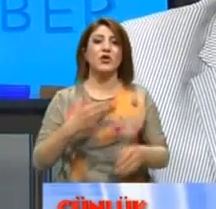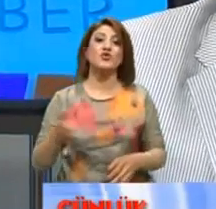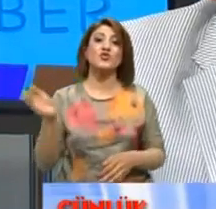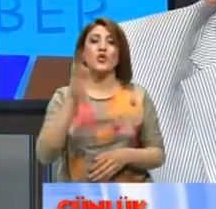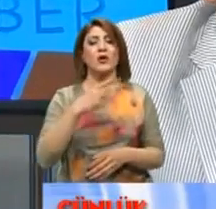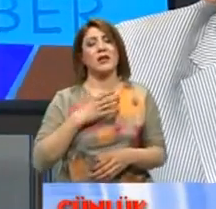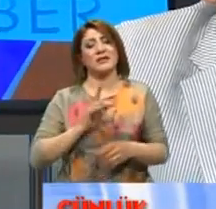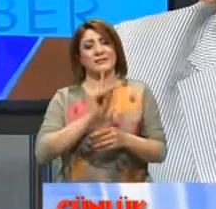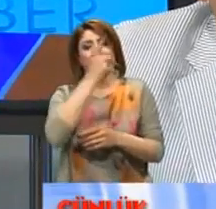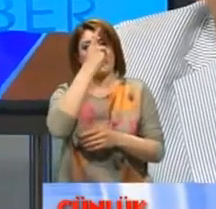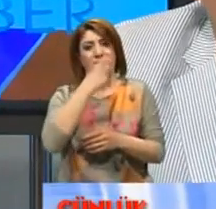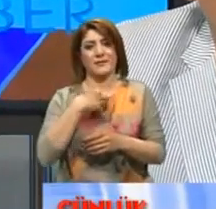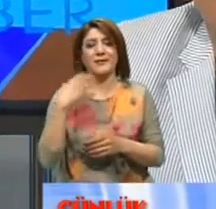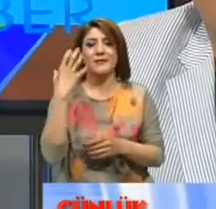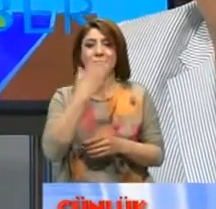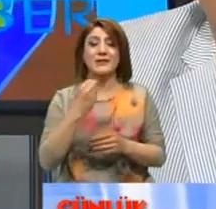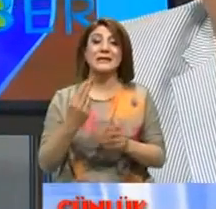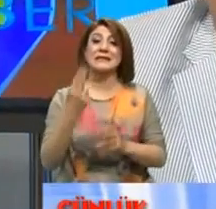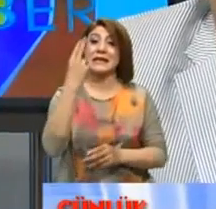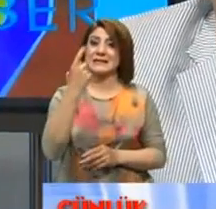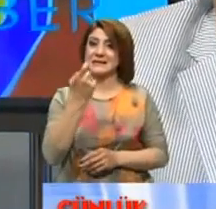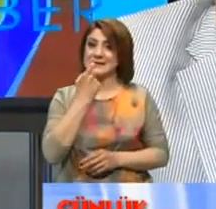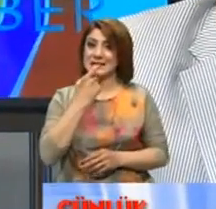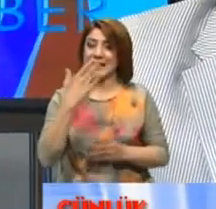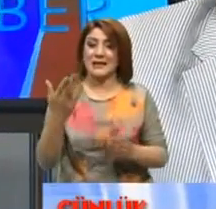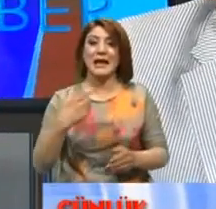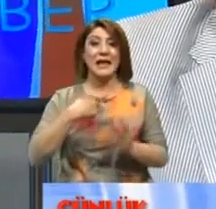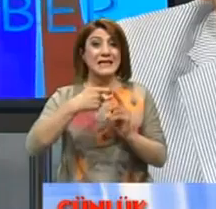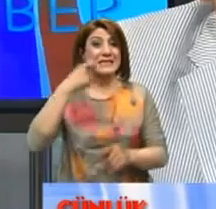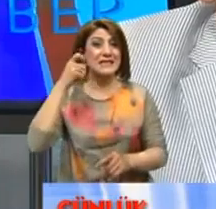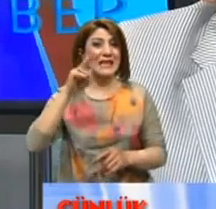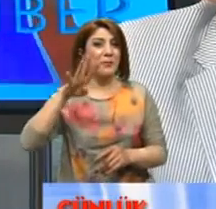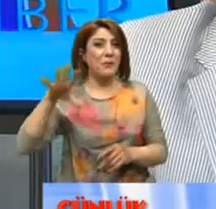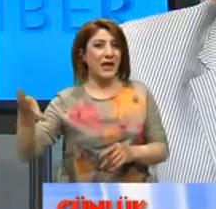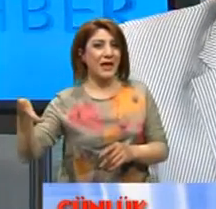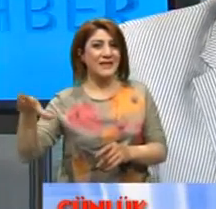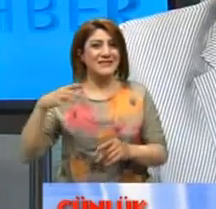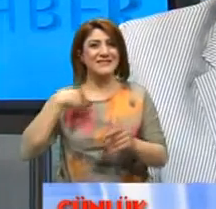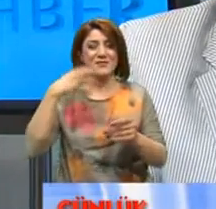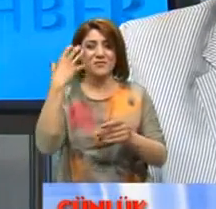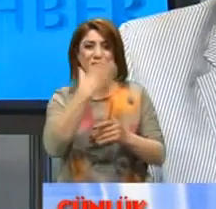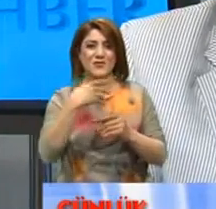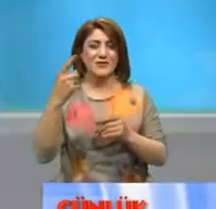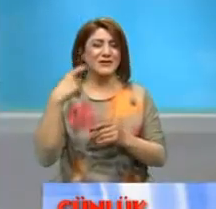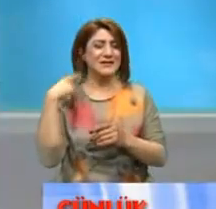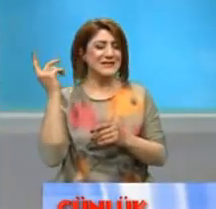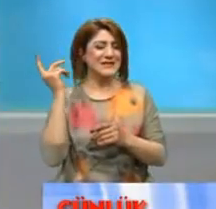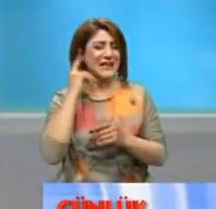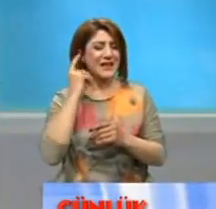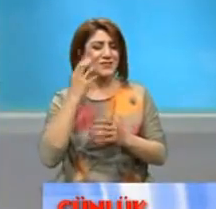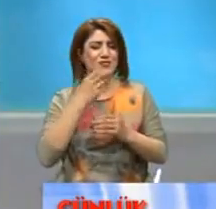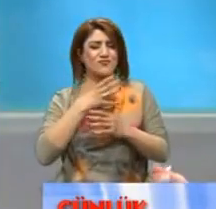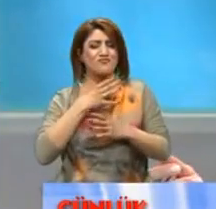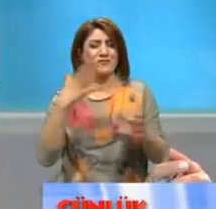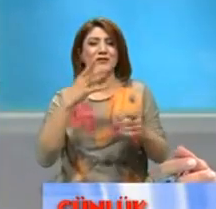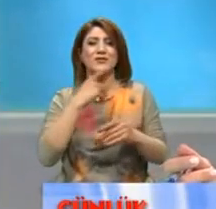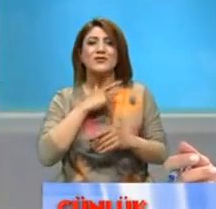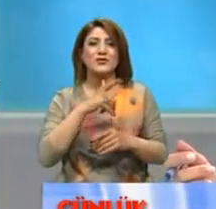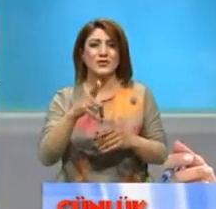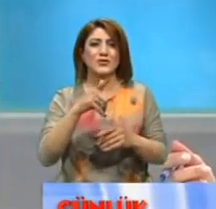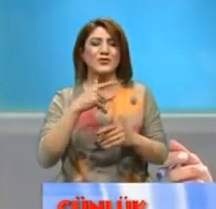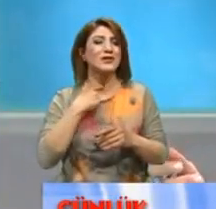solo programlar da yapmaya başladım. Yaklaşık 7 yıldır eski 45'likler söylüyorum. Harika. Ses ama çok tok tok, dolu dolu. Otü